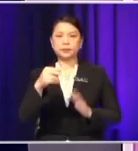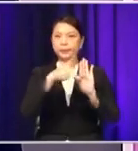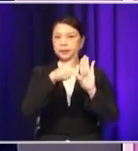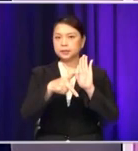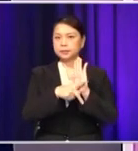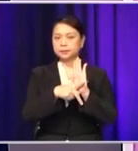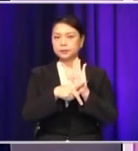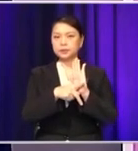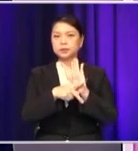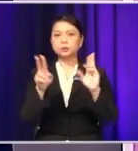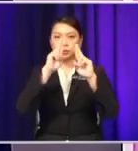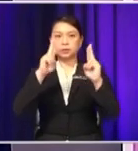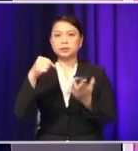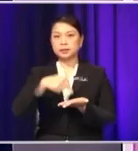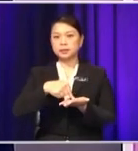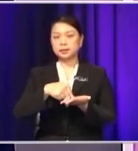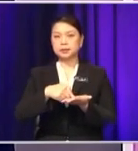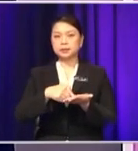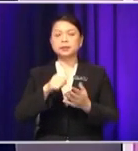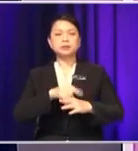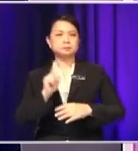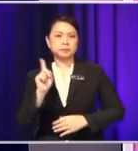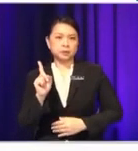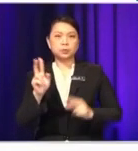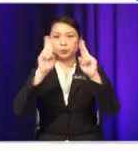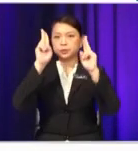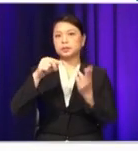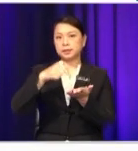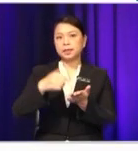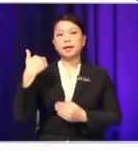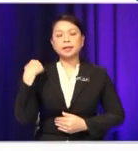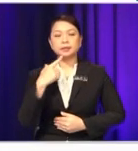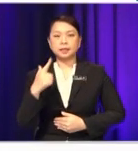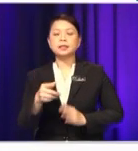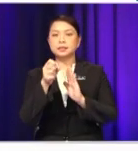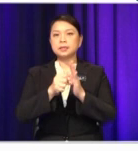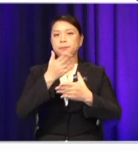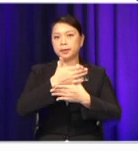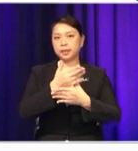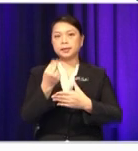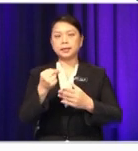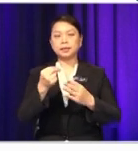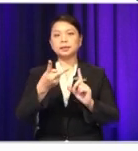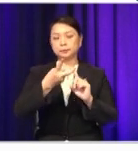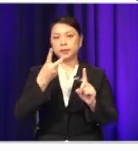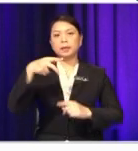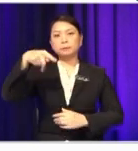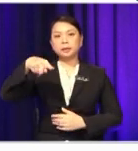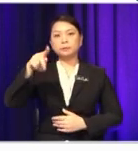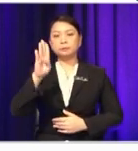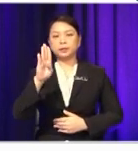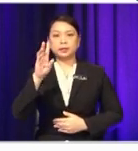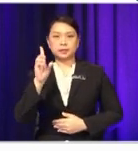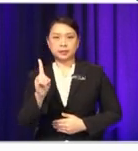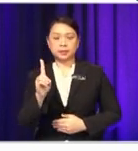akhir sesi akademik ini. Di mana ujian ini adalah sebahagian daripada komponen PBD ataupun